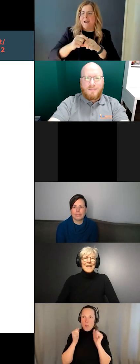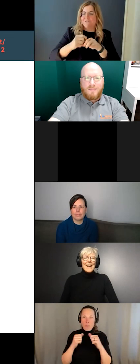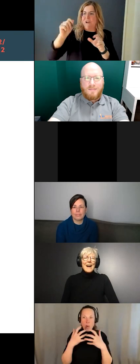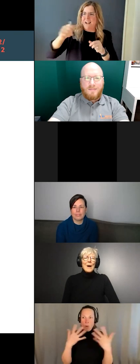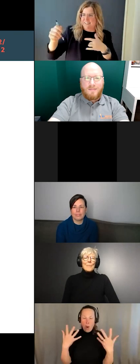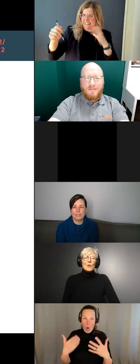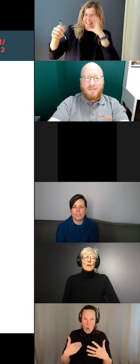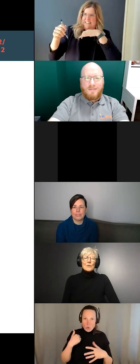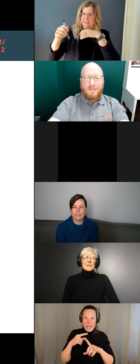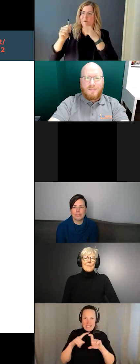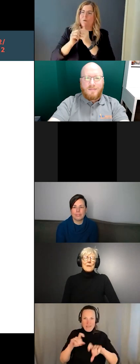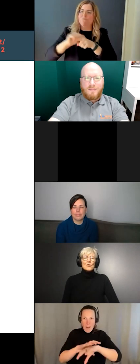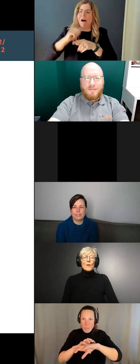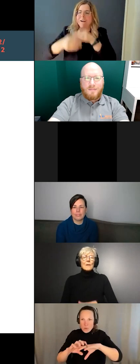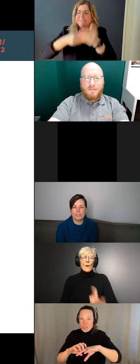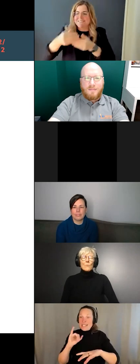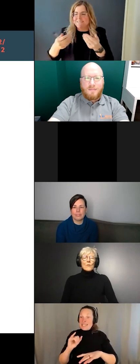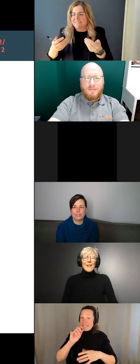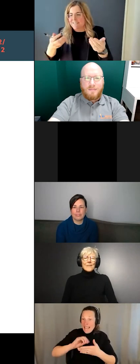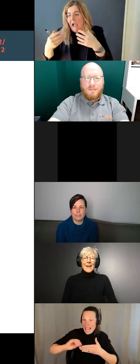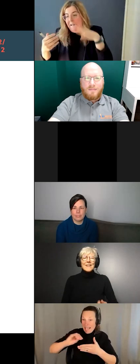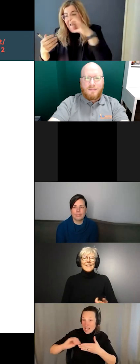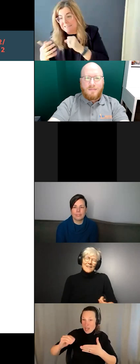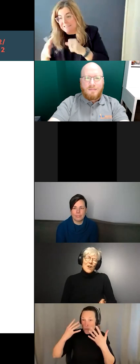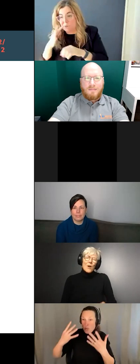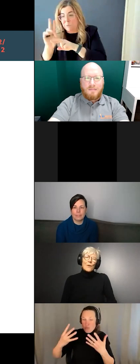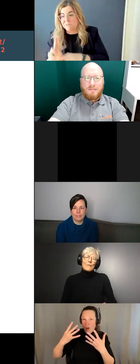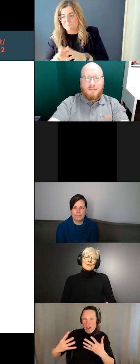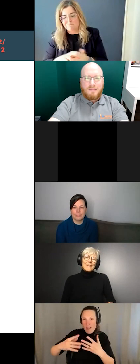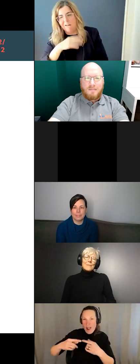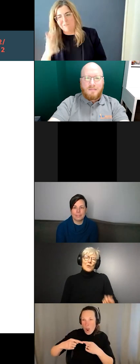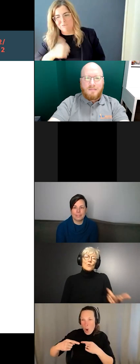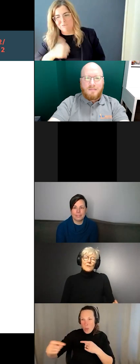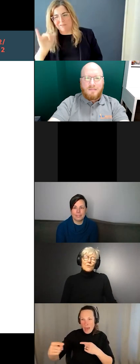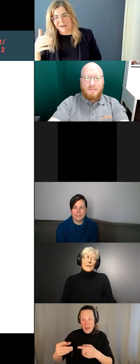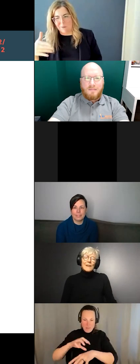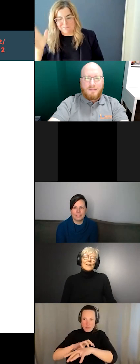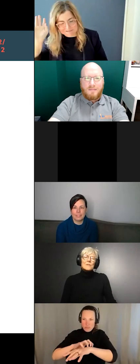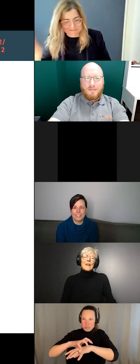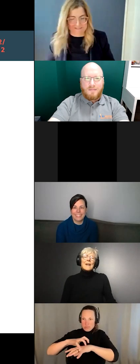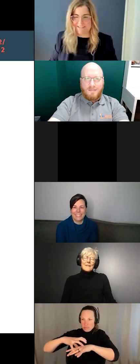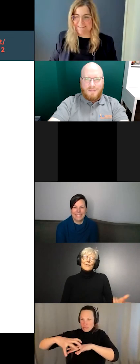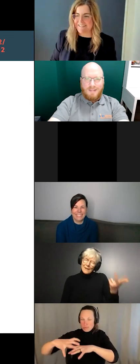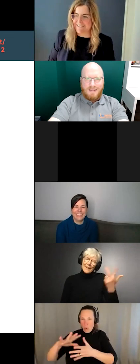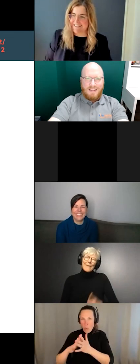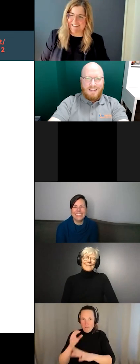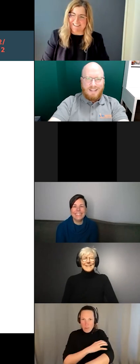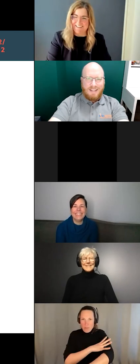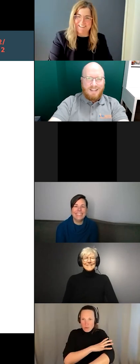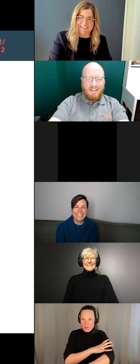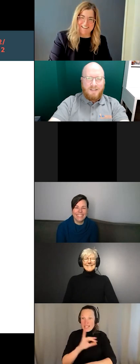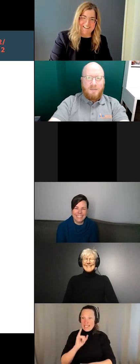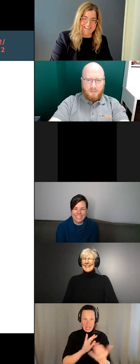écrivez beaucoup, vous allez développer certains muscles. Si vous écrivez avec votre main gauche, ça va